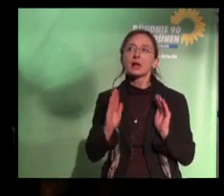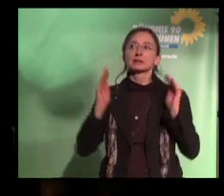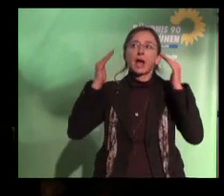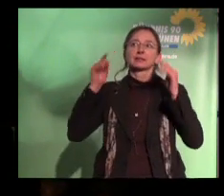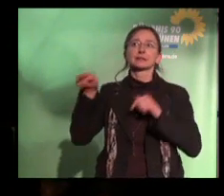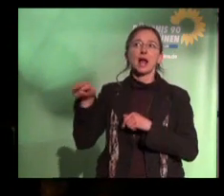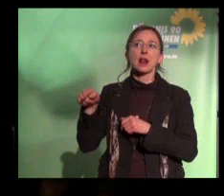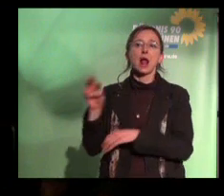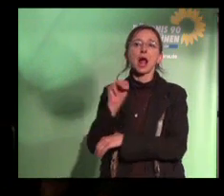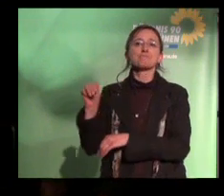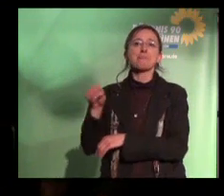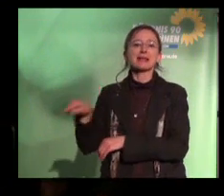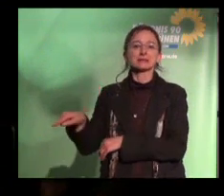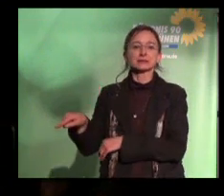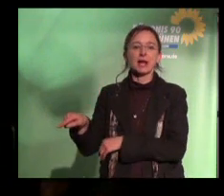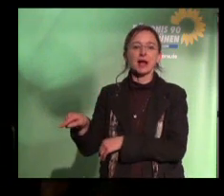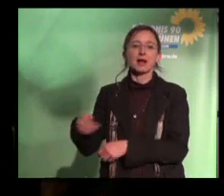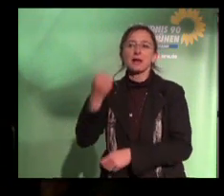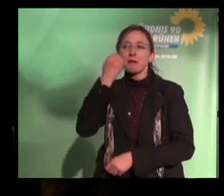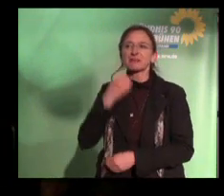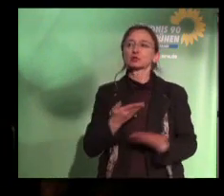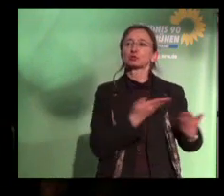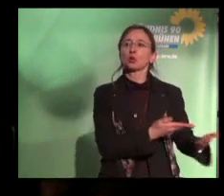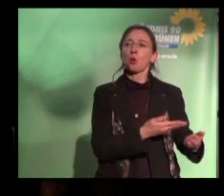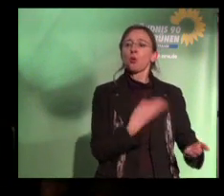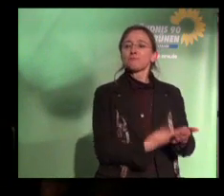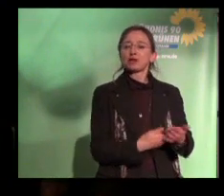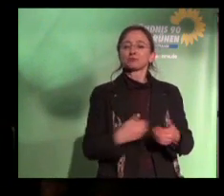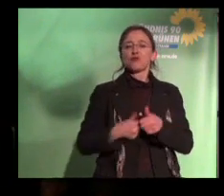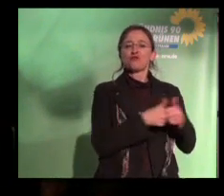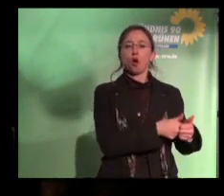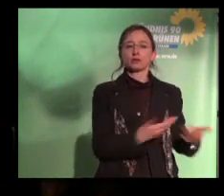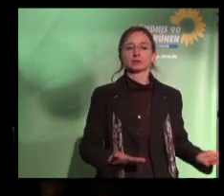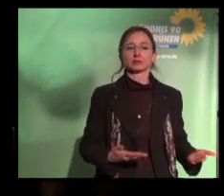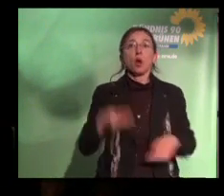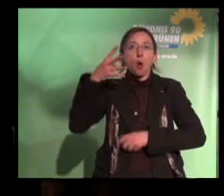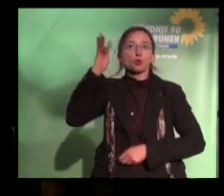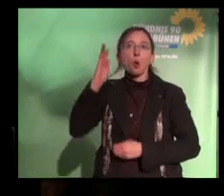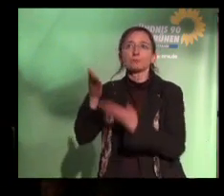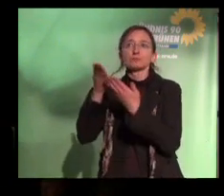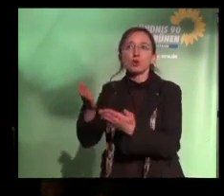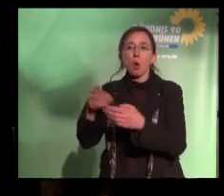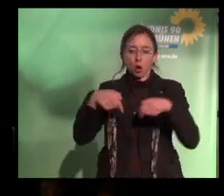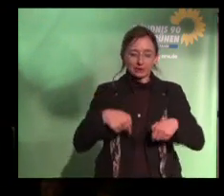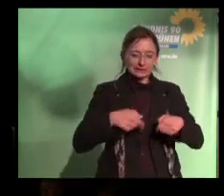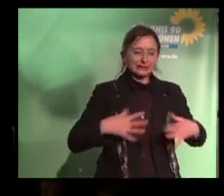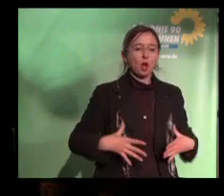folgen. Und ich finde, was Rom kann, das kann Kolonia noch lange. Neuanfang in Kölle!